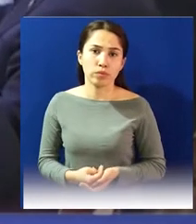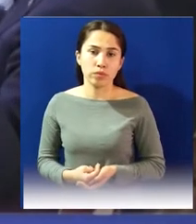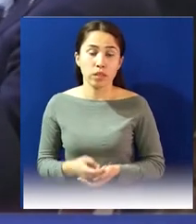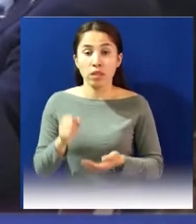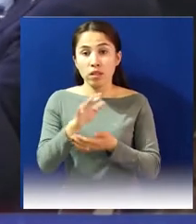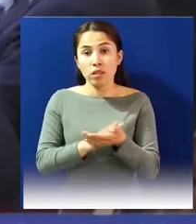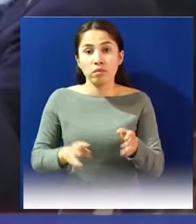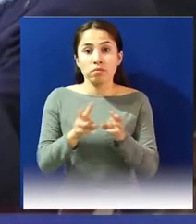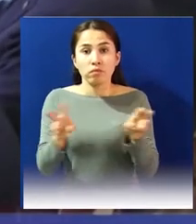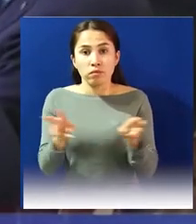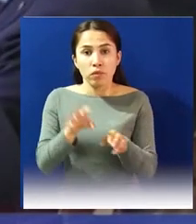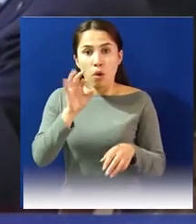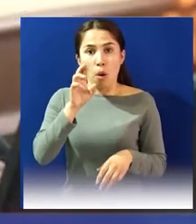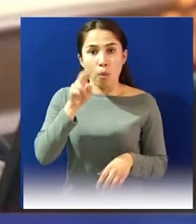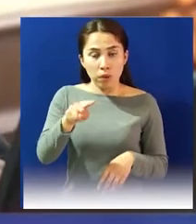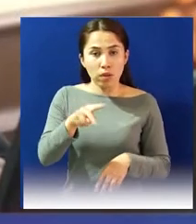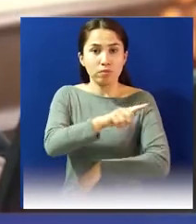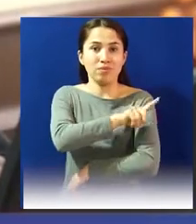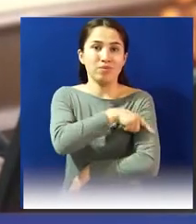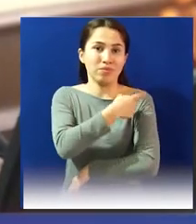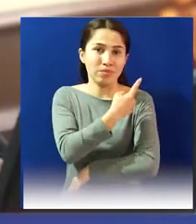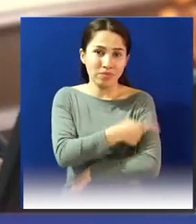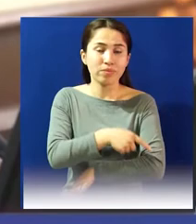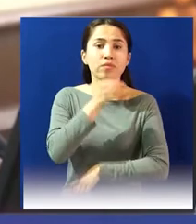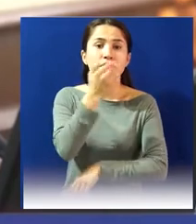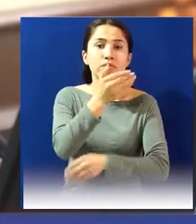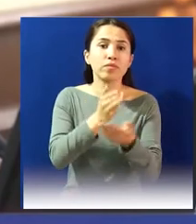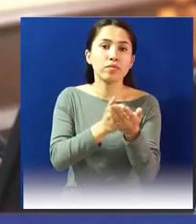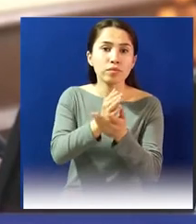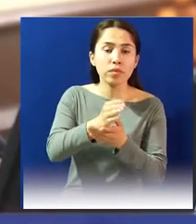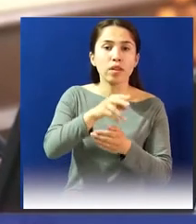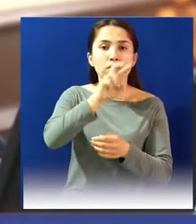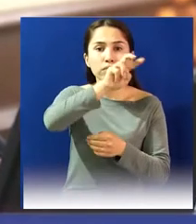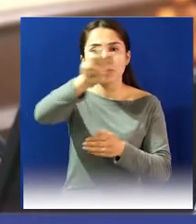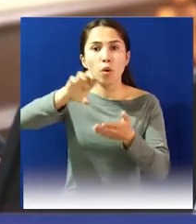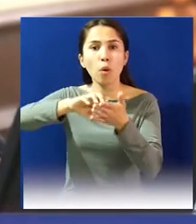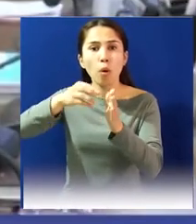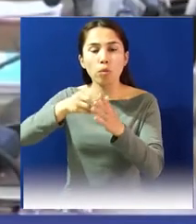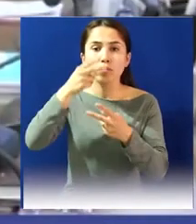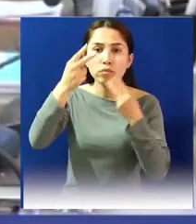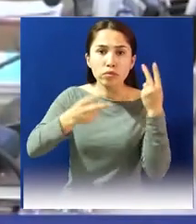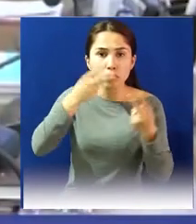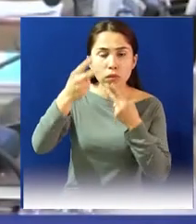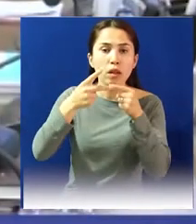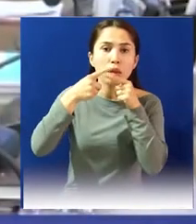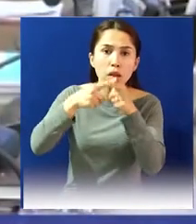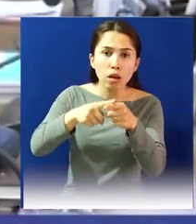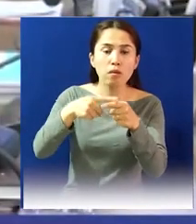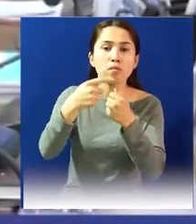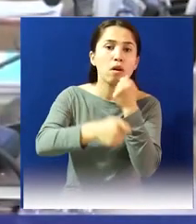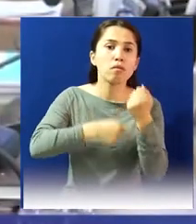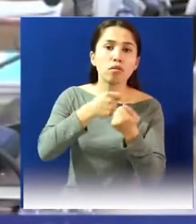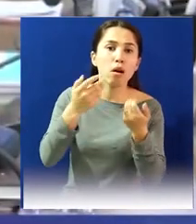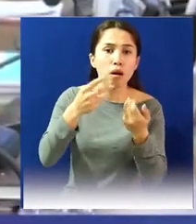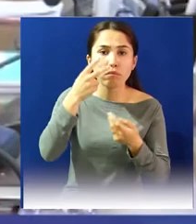учаскесі жұмыс істейді. Облыс әкімі аппаратының басшысы Қанатбек Мәдібек олардың 94,9% интернетпен, 77,2%